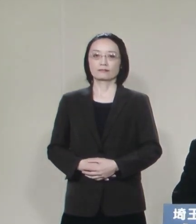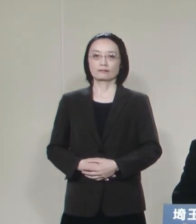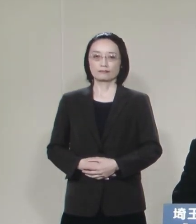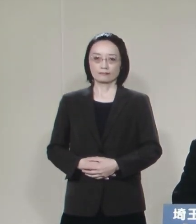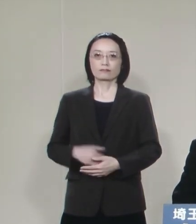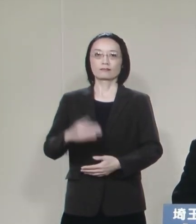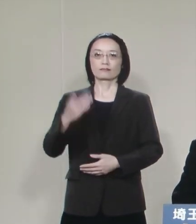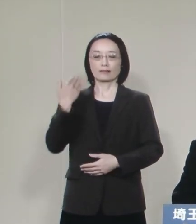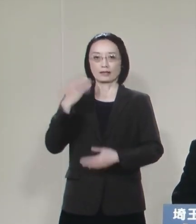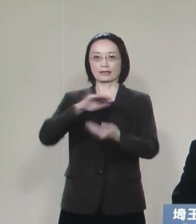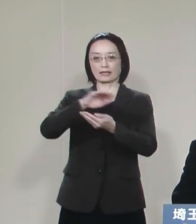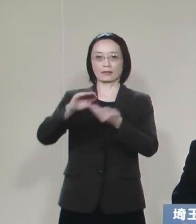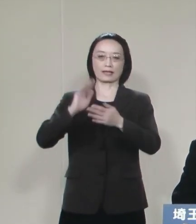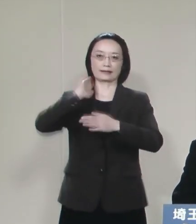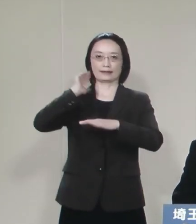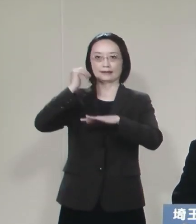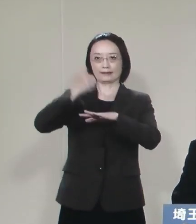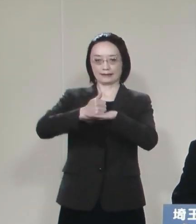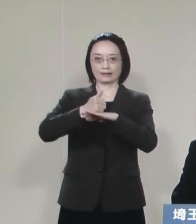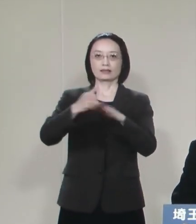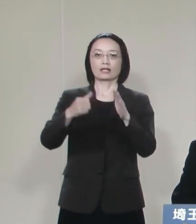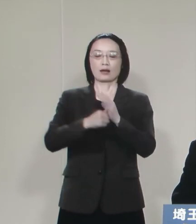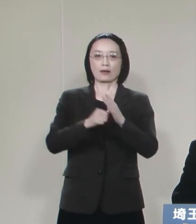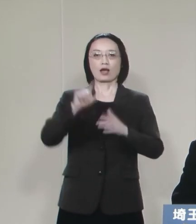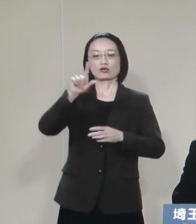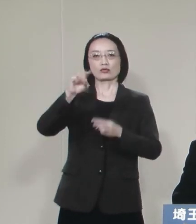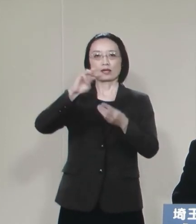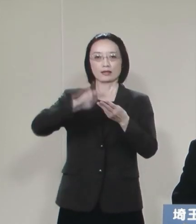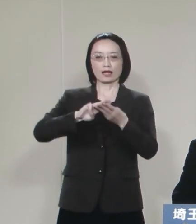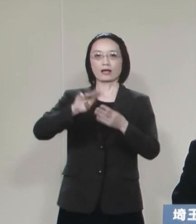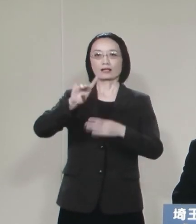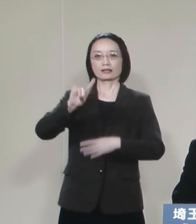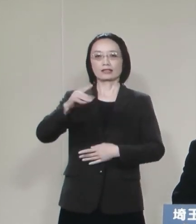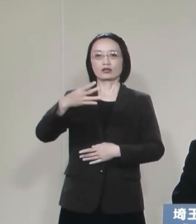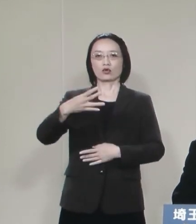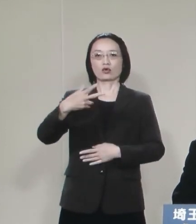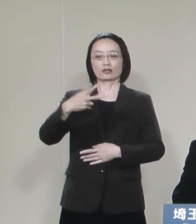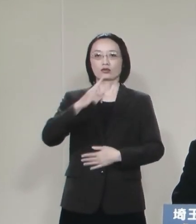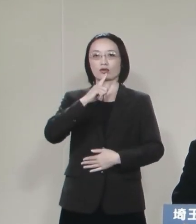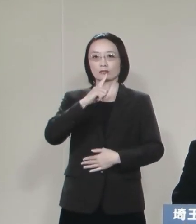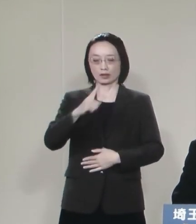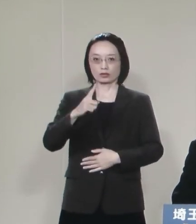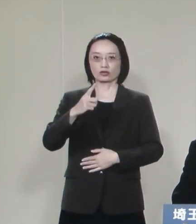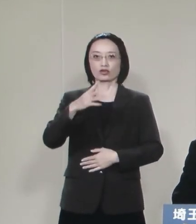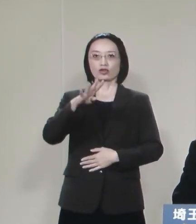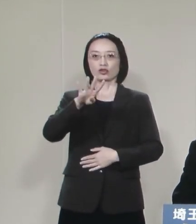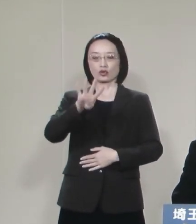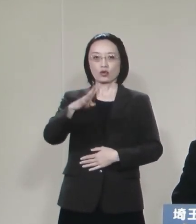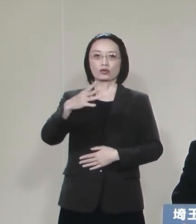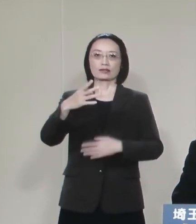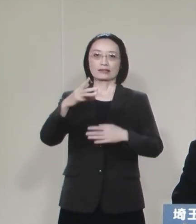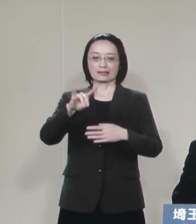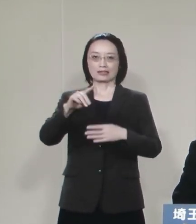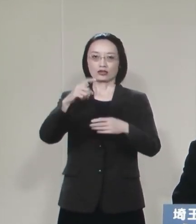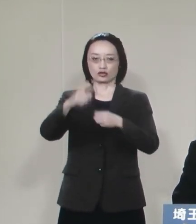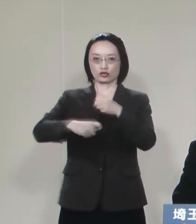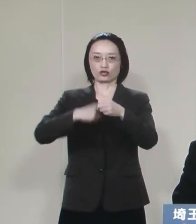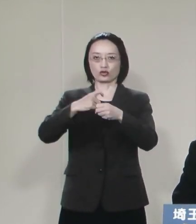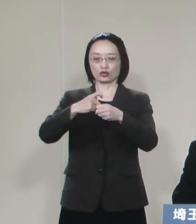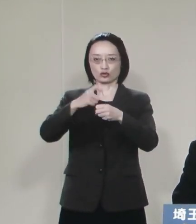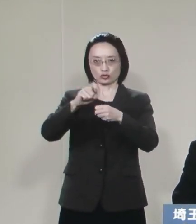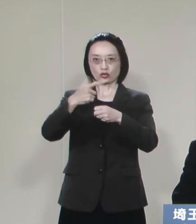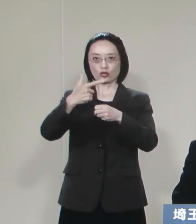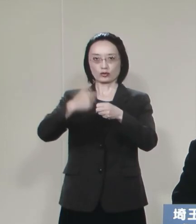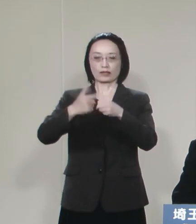前埼玉県知事の上田清です。4期16年の在任中には県民の皆